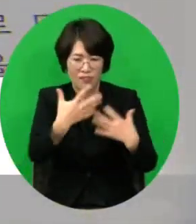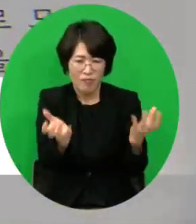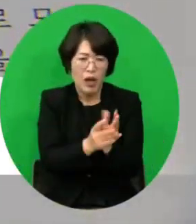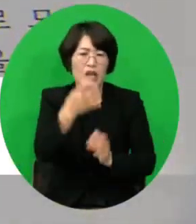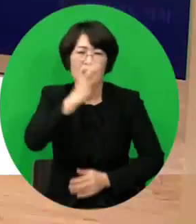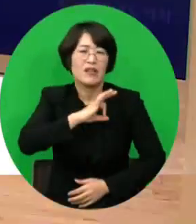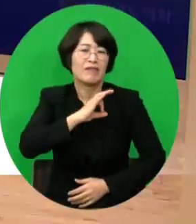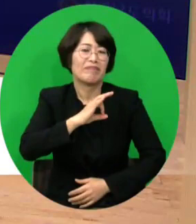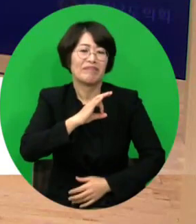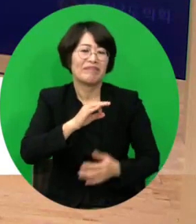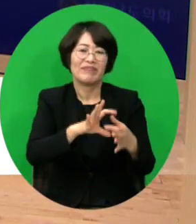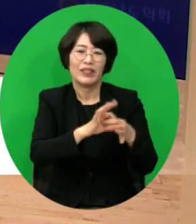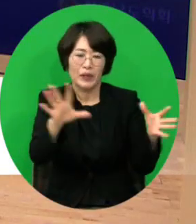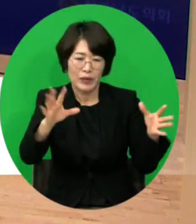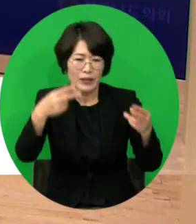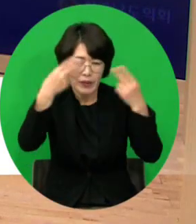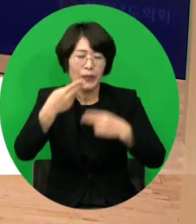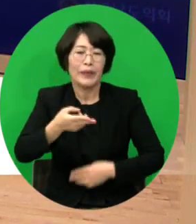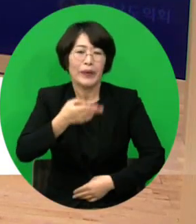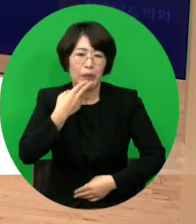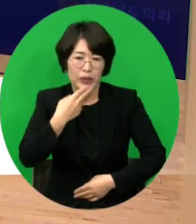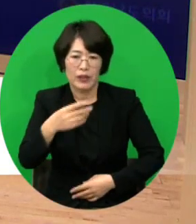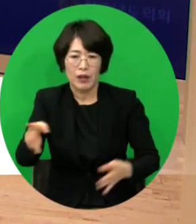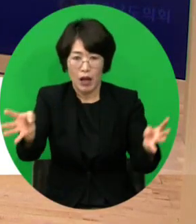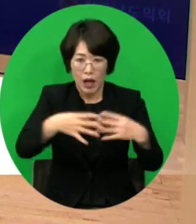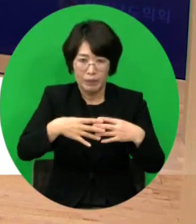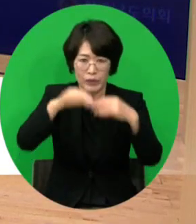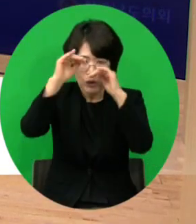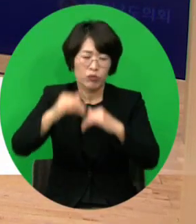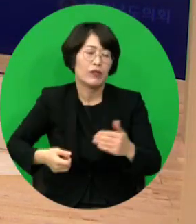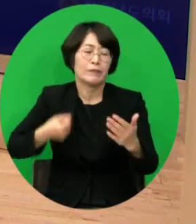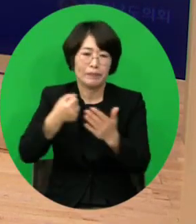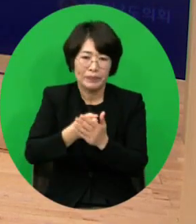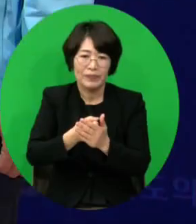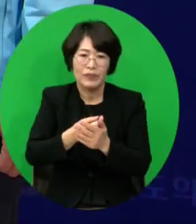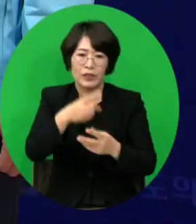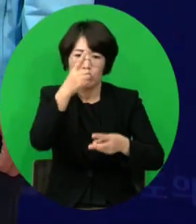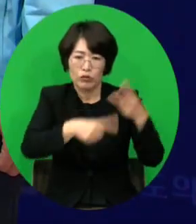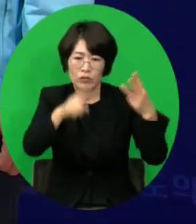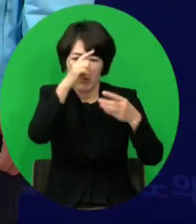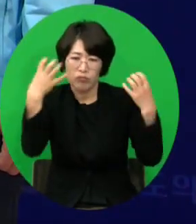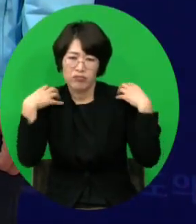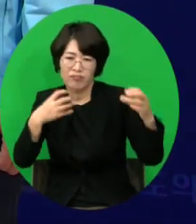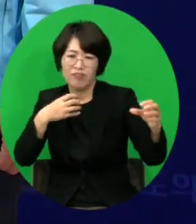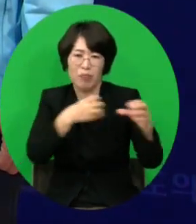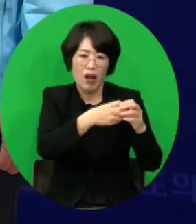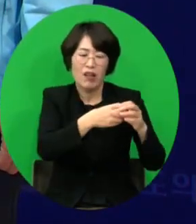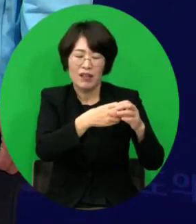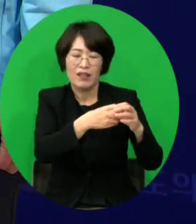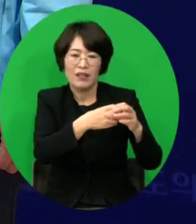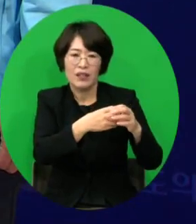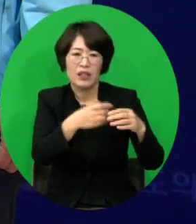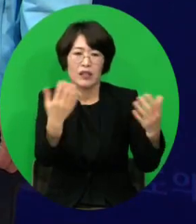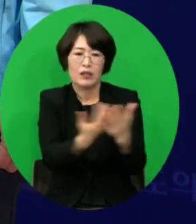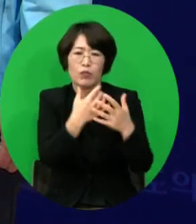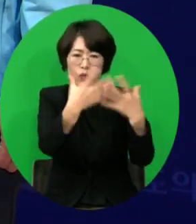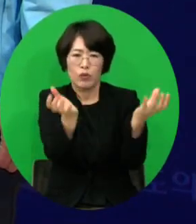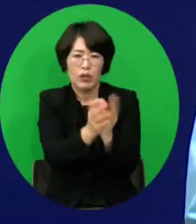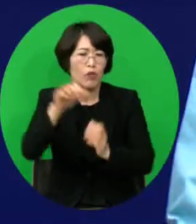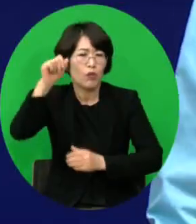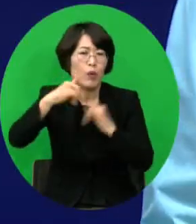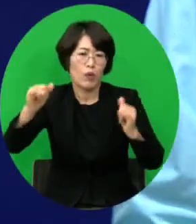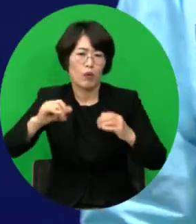뛰어넘어 민주개혁 진부 연합 합의를 결단했다 윤 맞서 제대로 싸울 진당 후보를